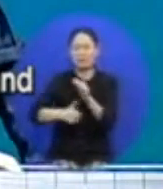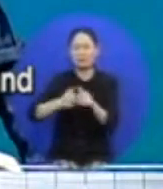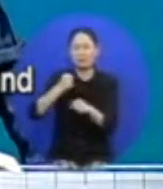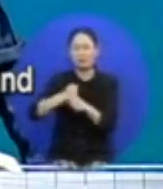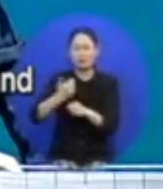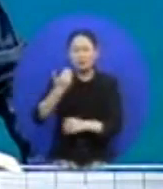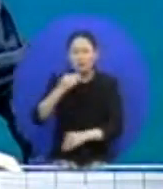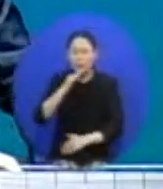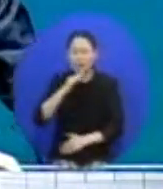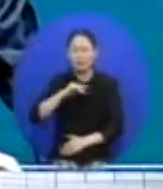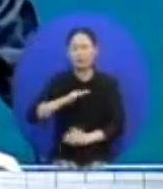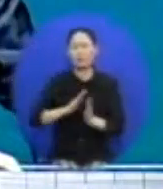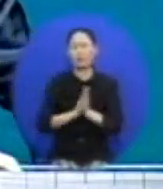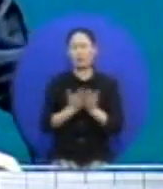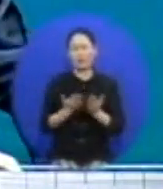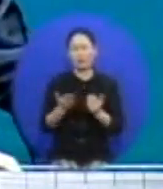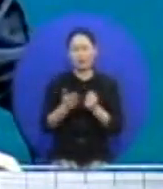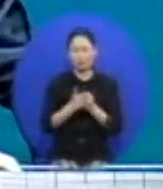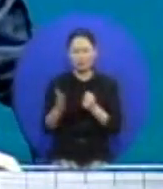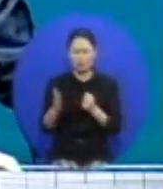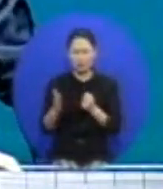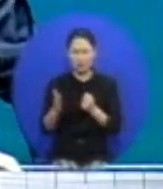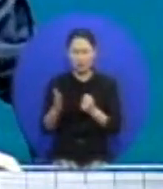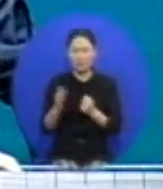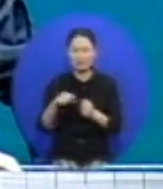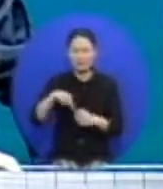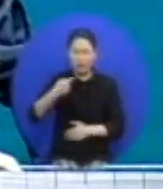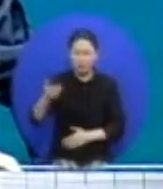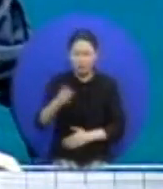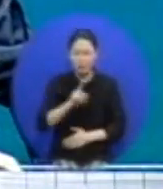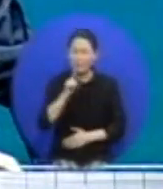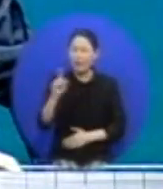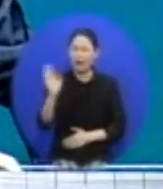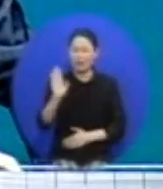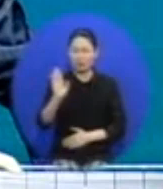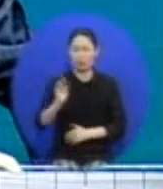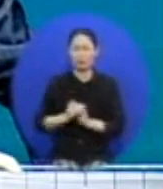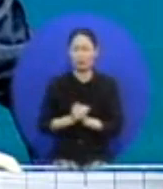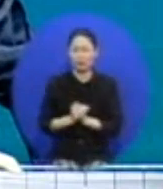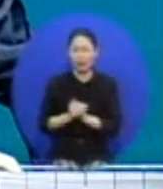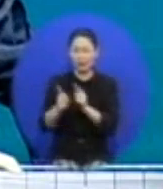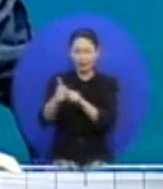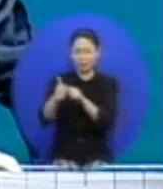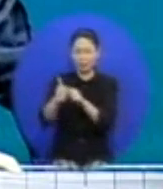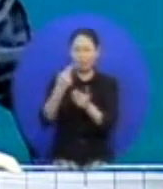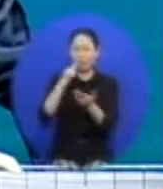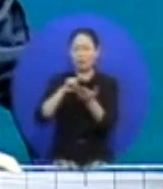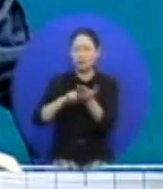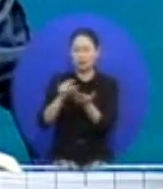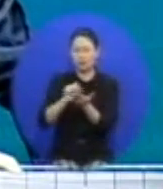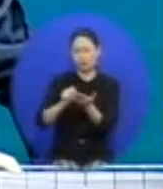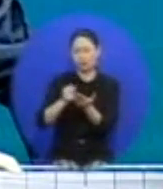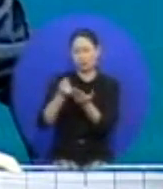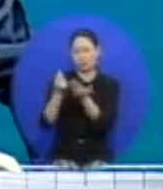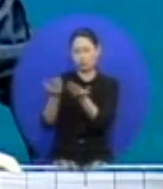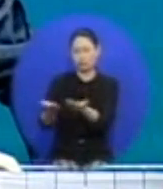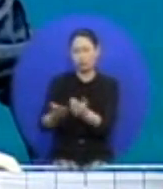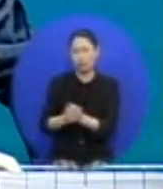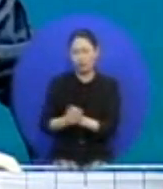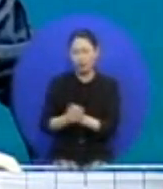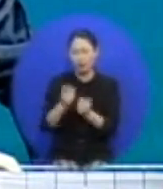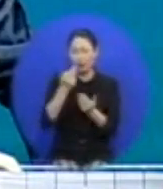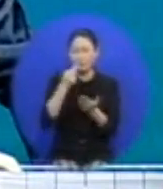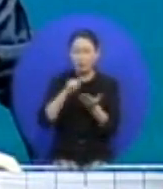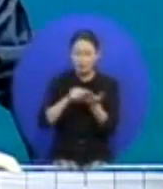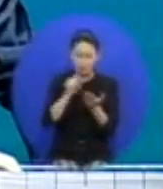들어요 그래서 1절 그 다음부터는 말하지 않고 남편에게 편지를 써 때입니다 편지를 쓰다 보니